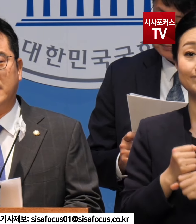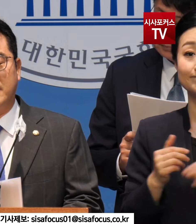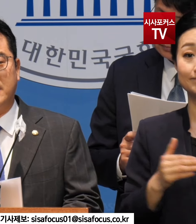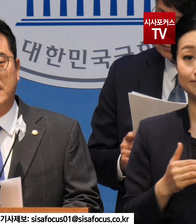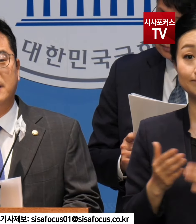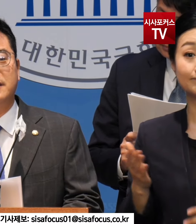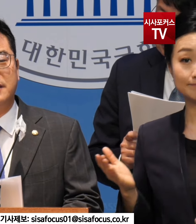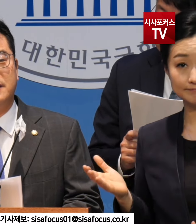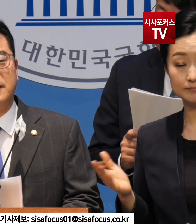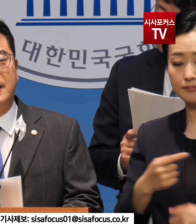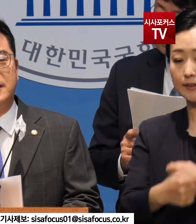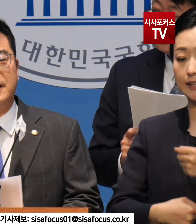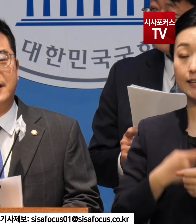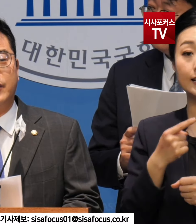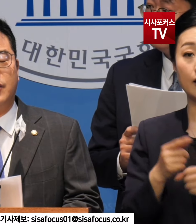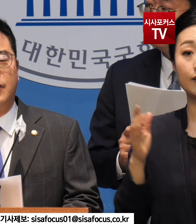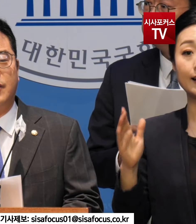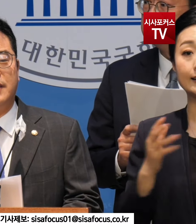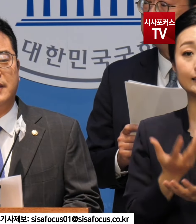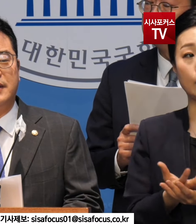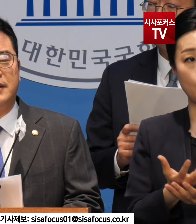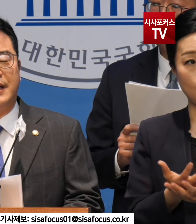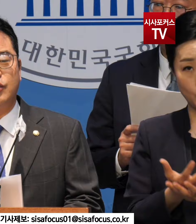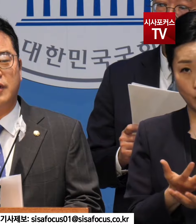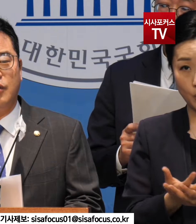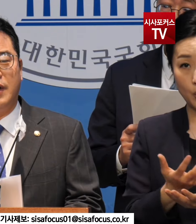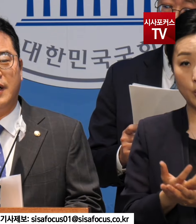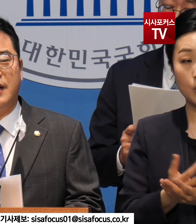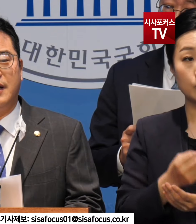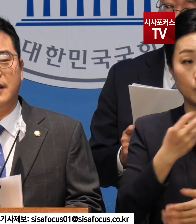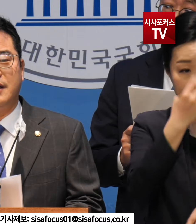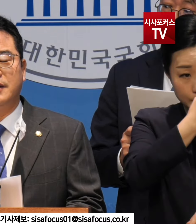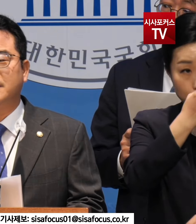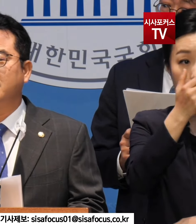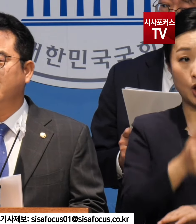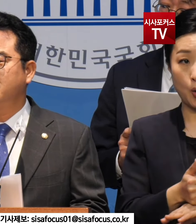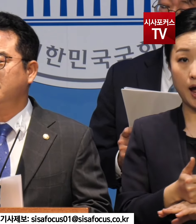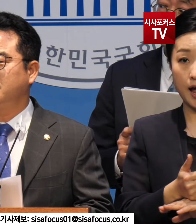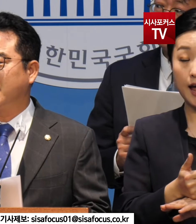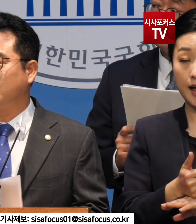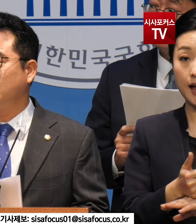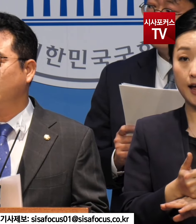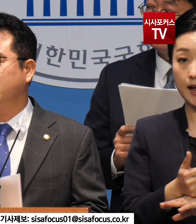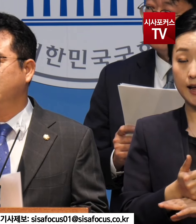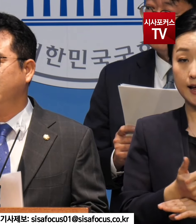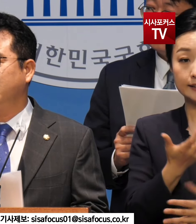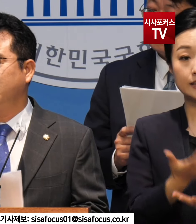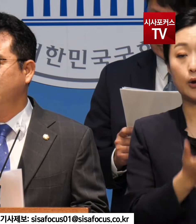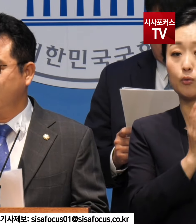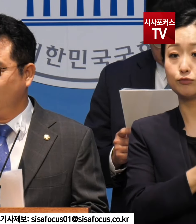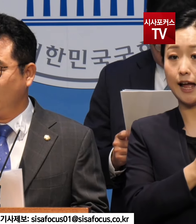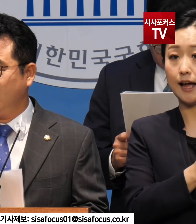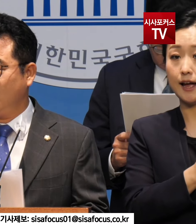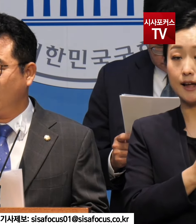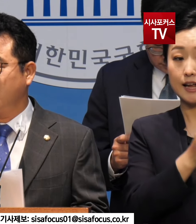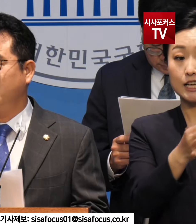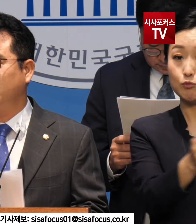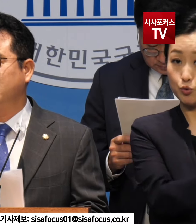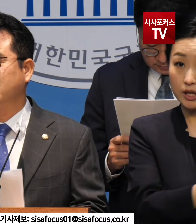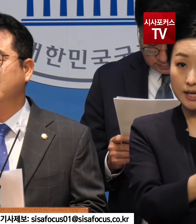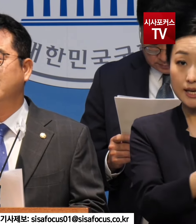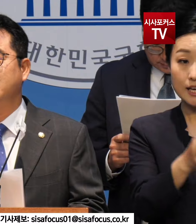시행 1년까지의 자료 단속 결과들에 대해서 자료를 요구했는데